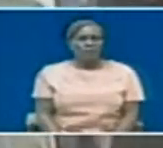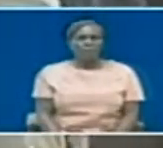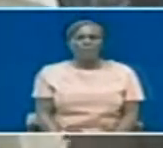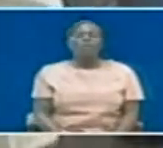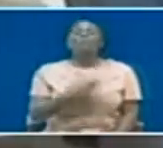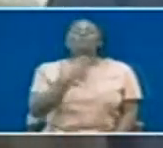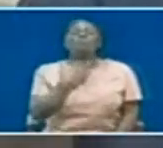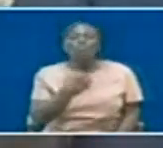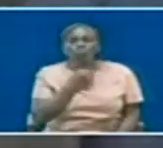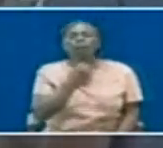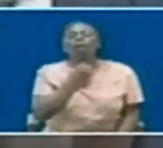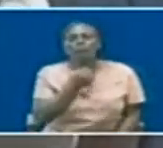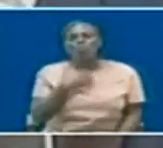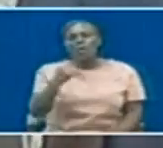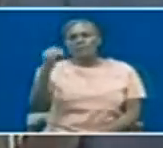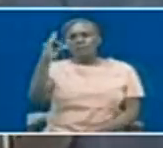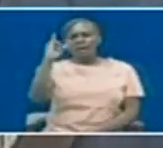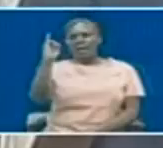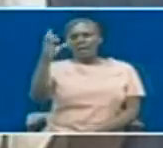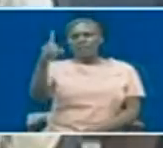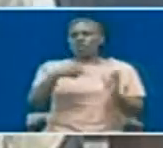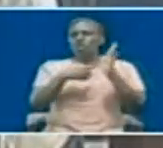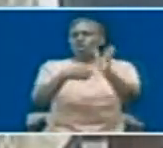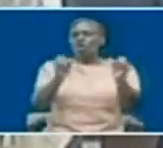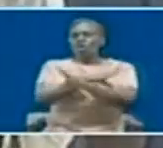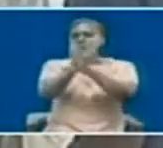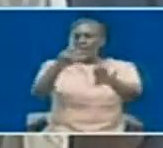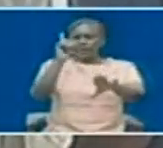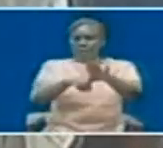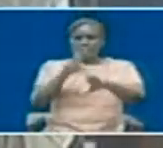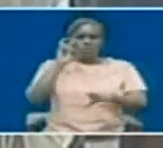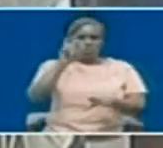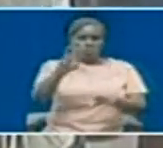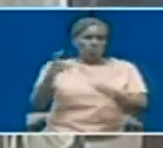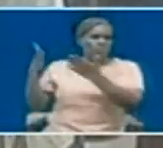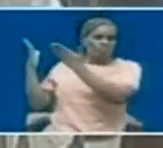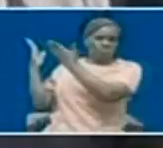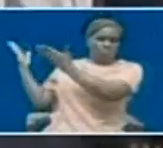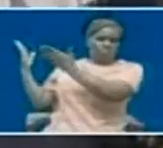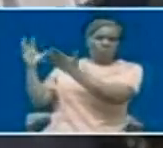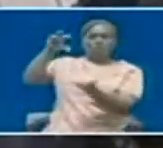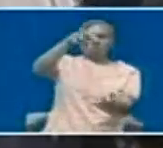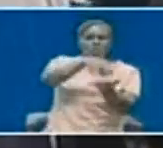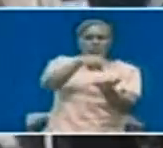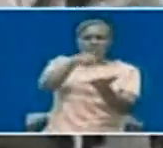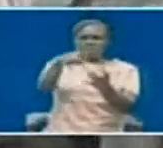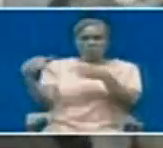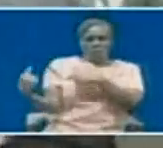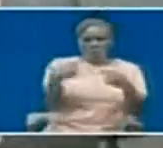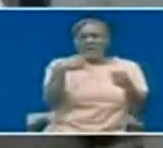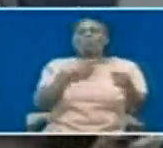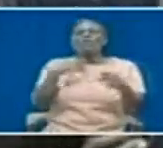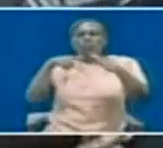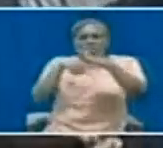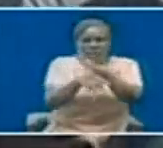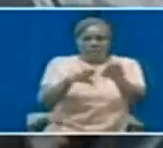Kiu ya wenyeji ya kupata vitambulisho inadhihirika unapotupa macho katika kituo hiki, wanang'ang'ana kuingia